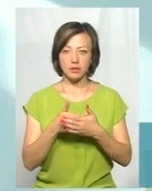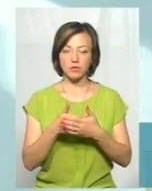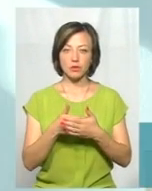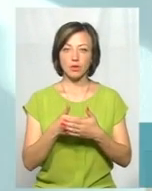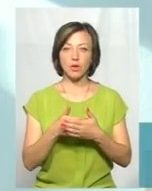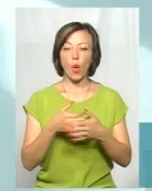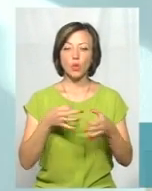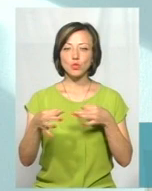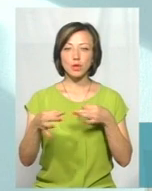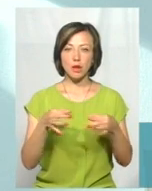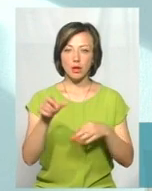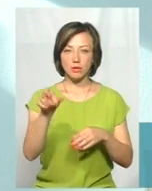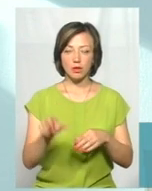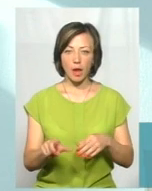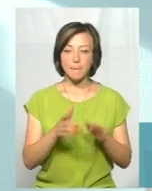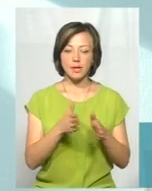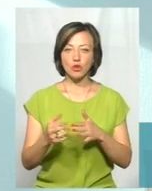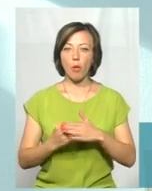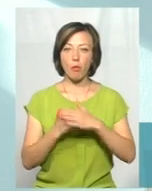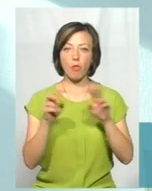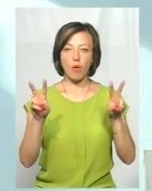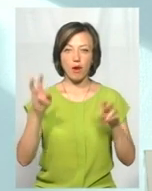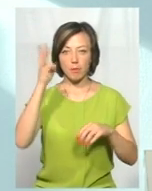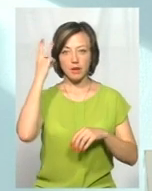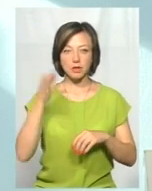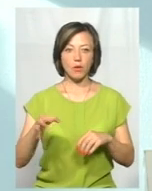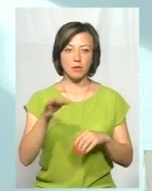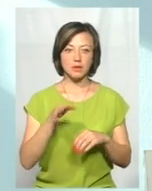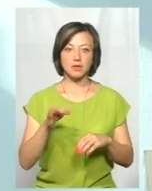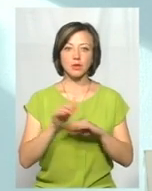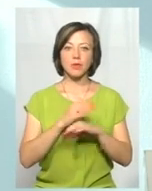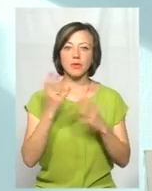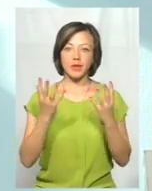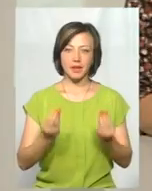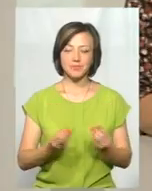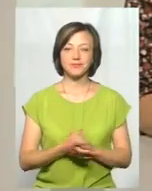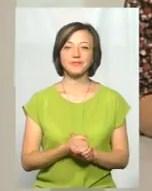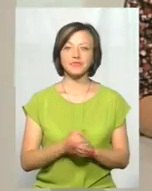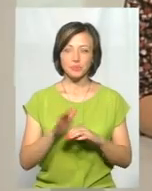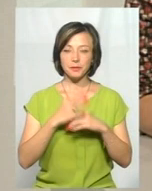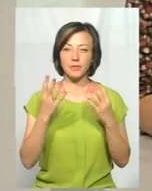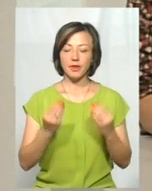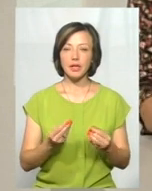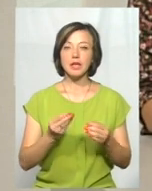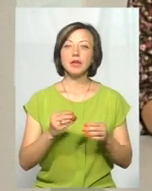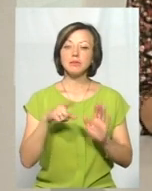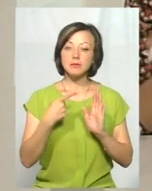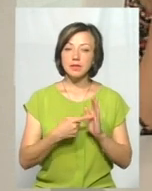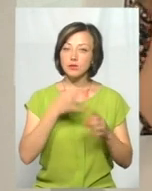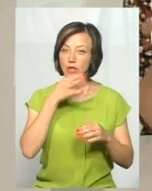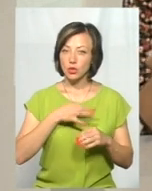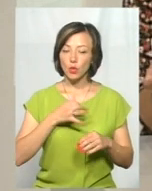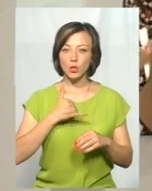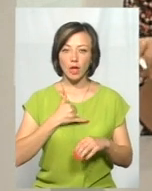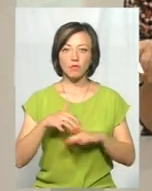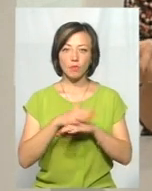громадською консультанткою громадянської мережі «Опори» у Хмельницькій області. Доброго дня, пані Оксано. Пані Оксано, скажіть, от в нашій області є